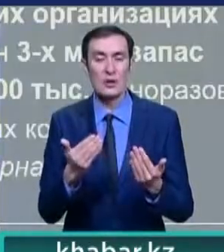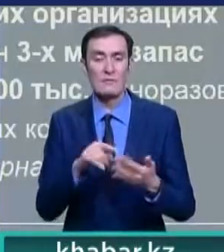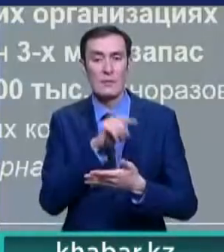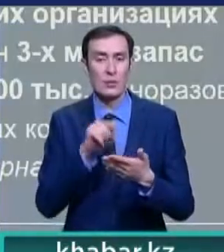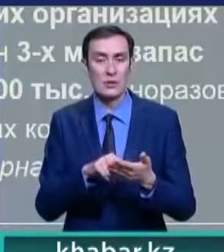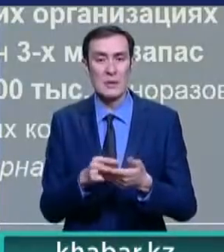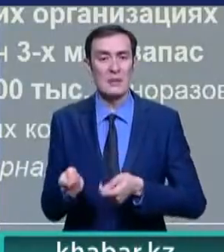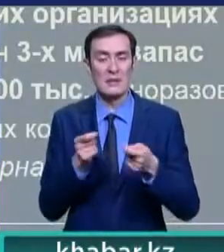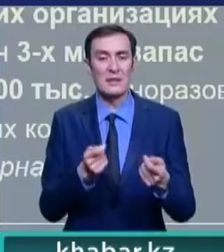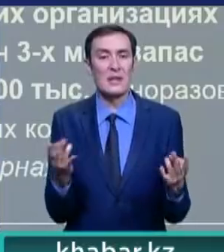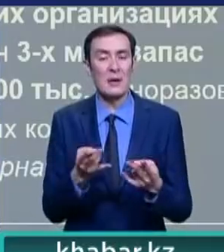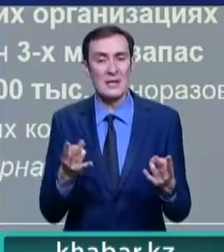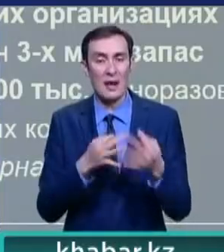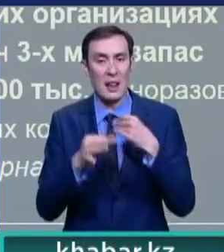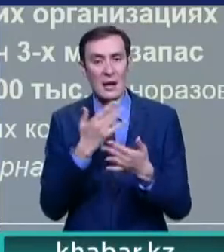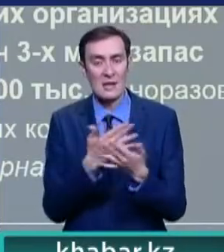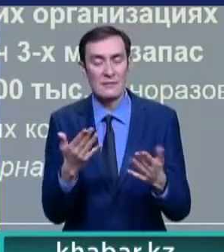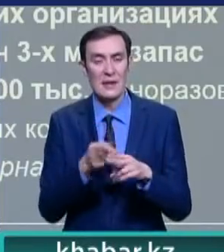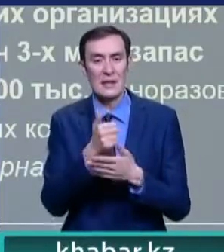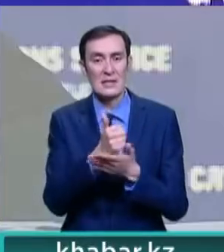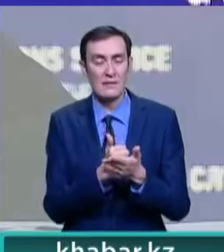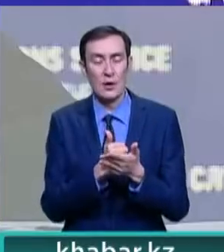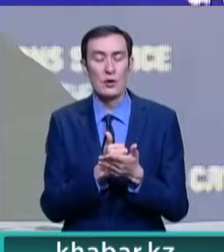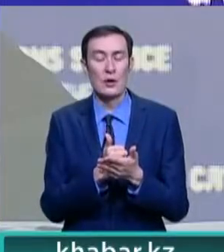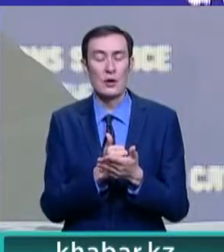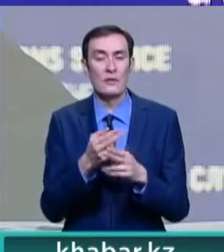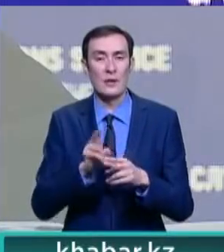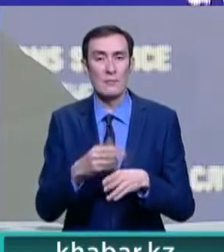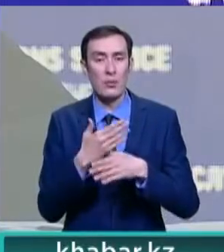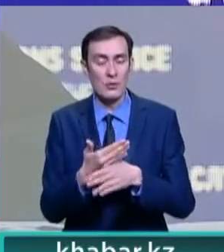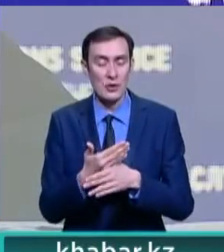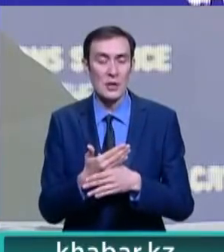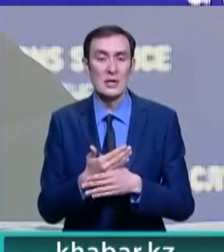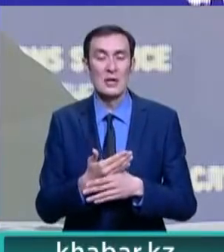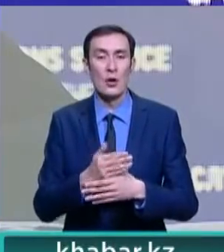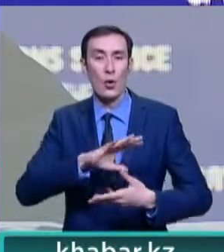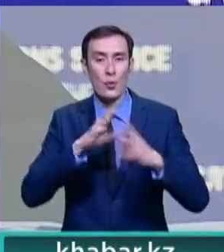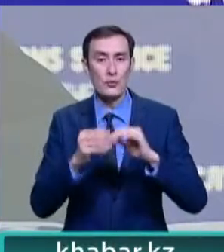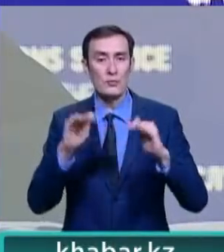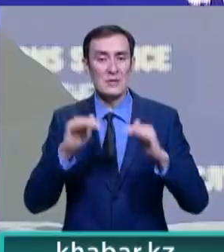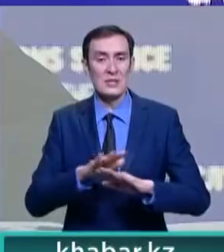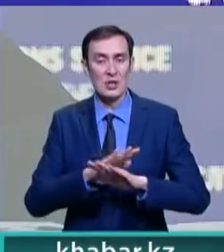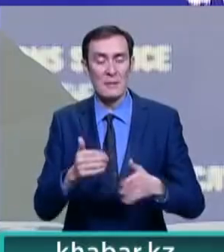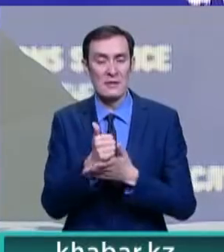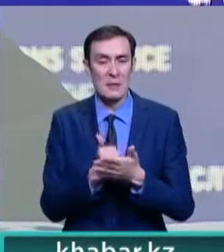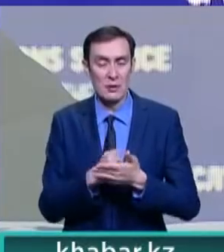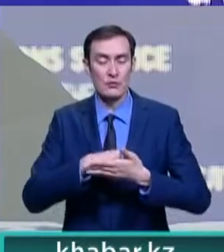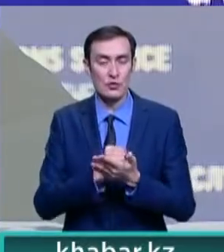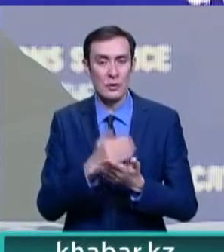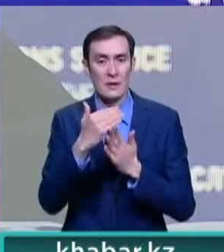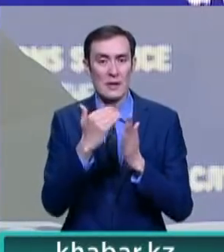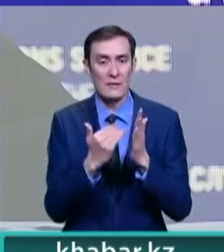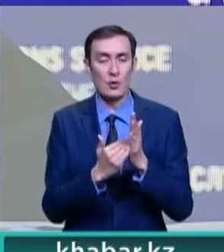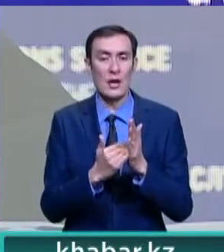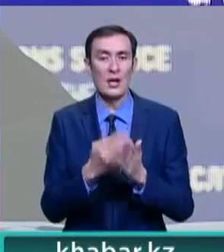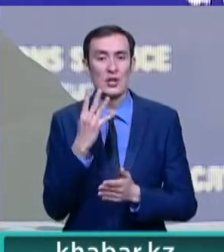вопрос поставки востребованных лекарств в этот резерв в рамках гуманитарной помощи. Объем неснижаемого запаса поставляется согласно утвержденному графику на